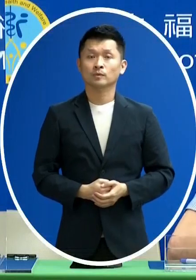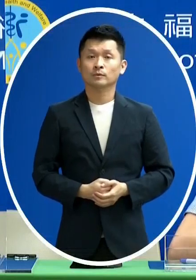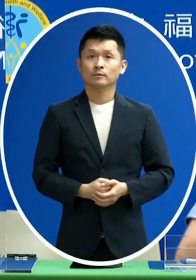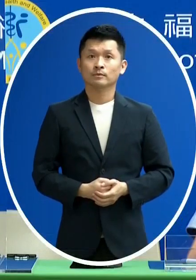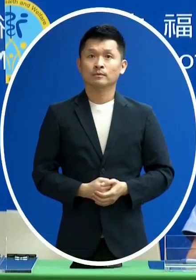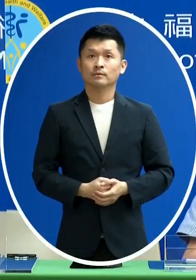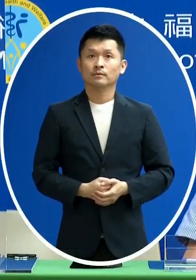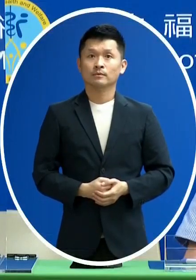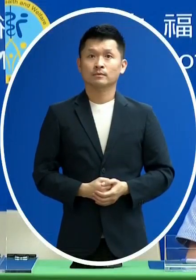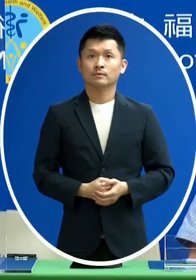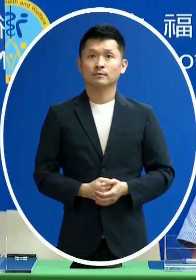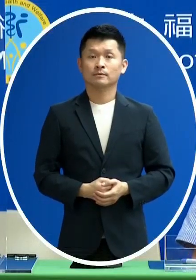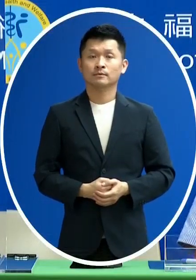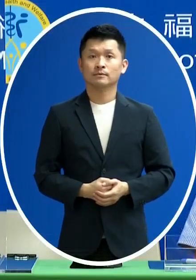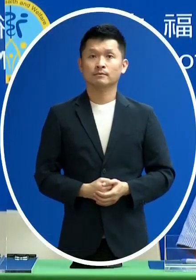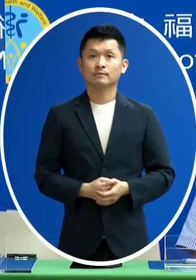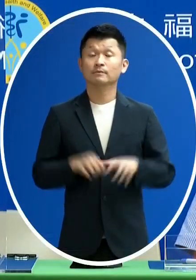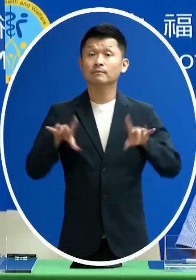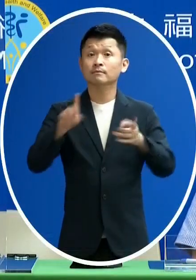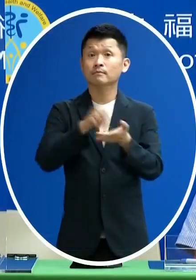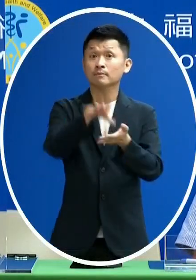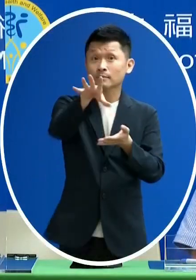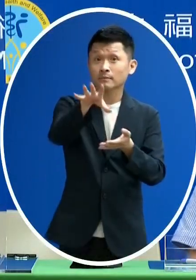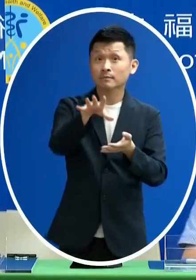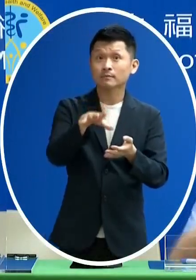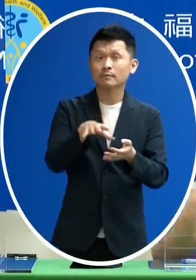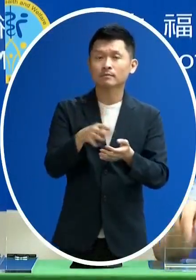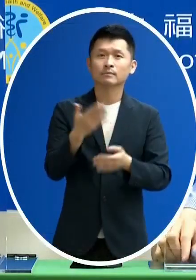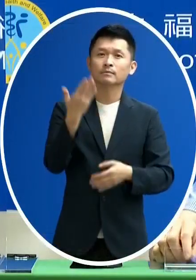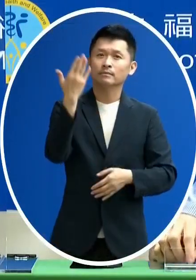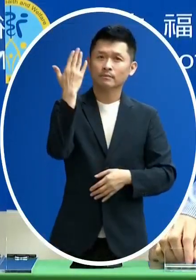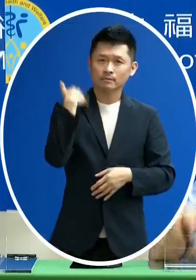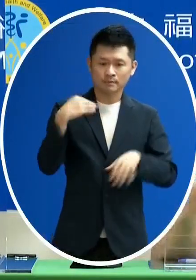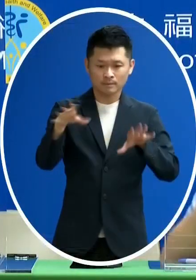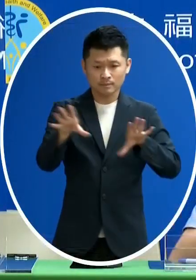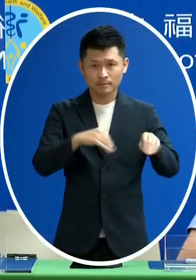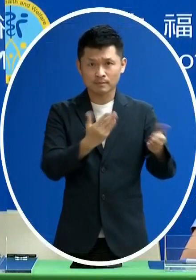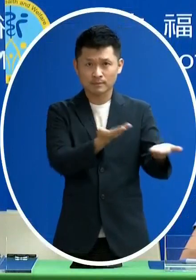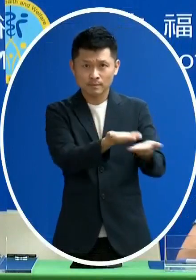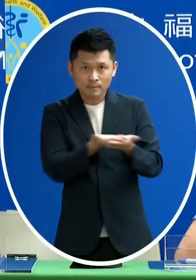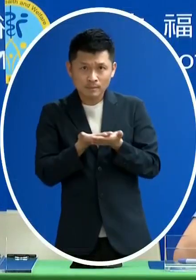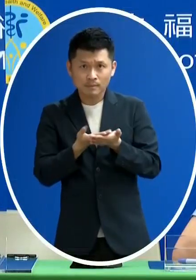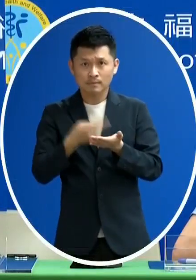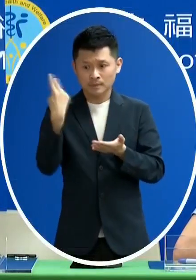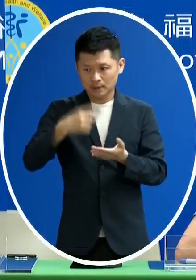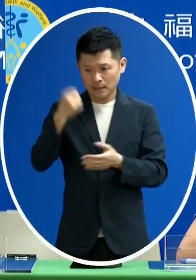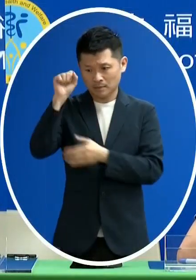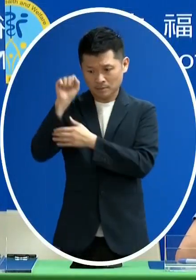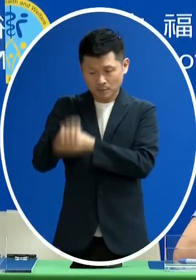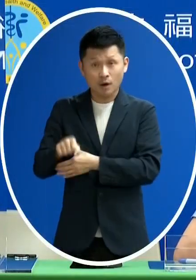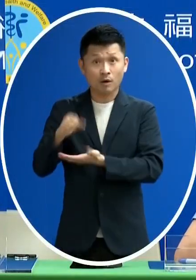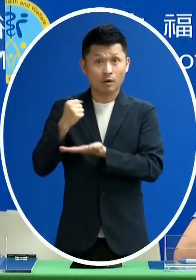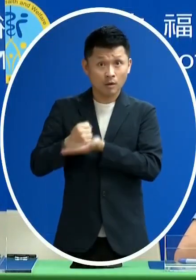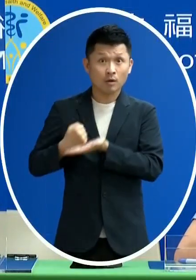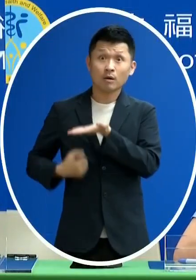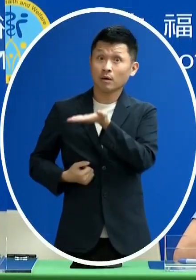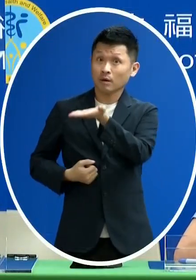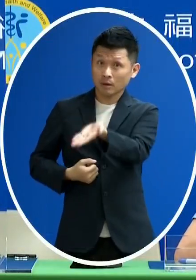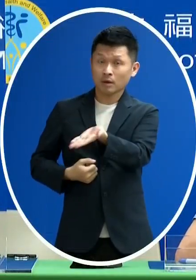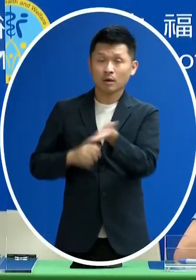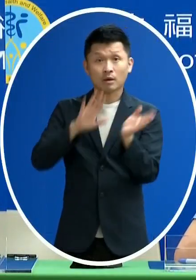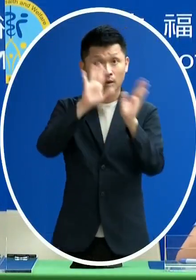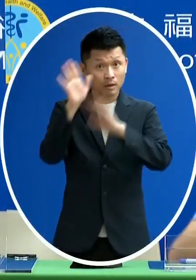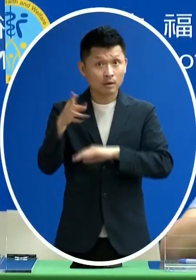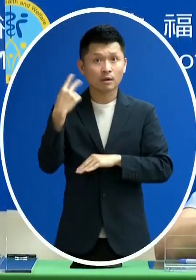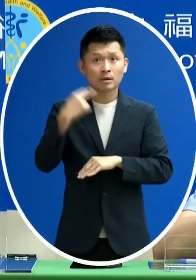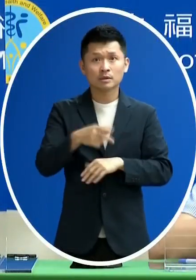所以这边先跟各位报告是我们当时收件。还有核准的一个情形，好，那另外是